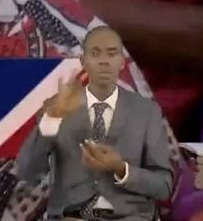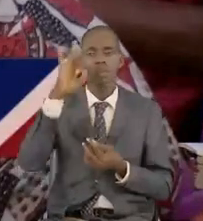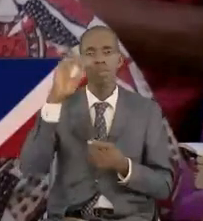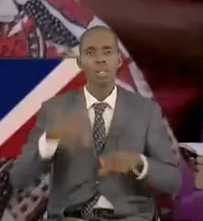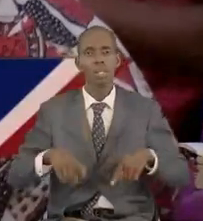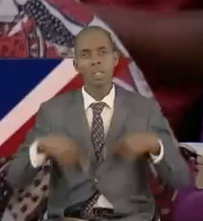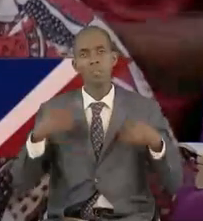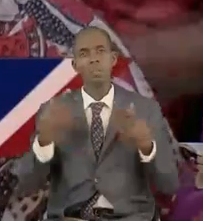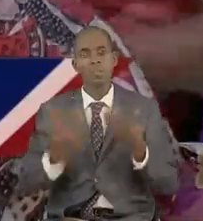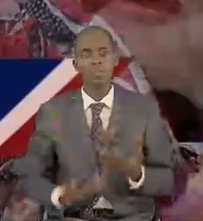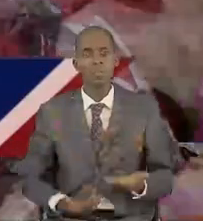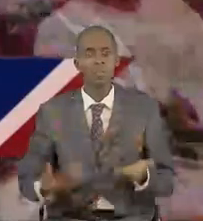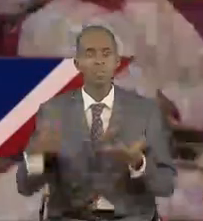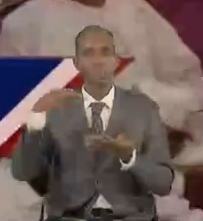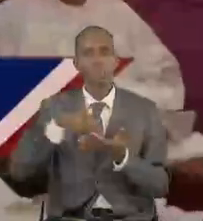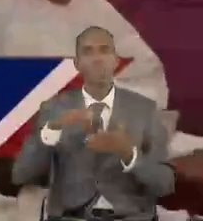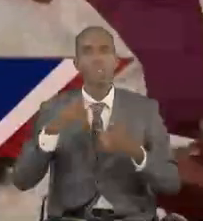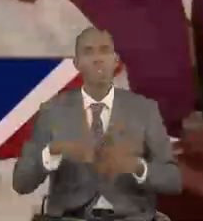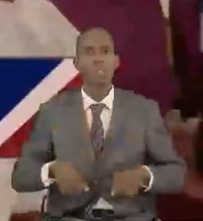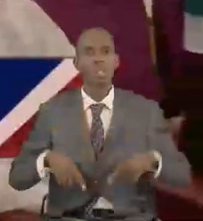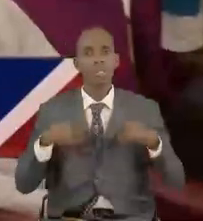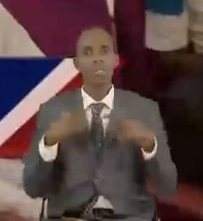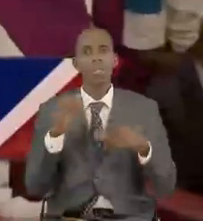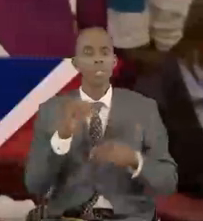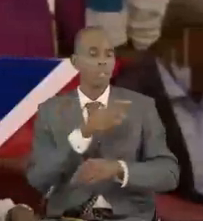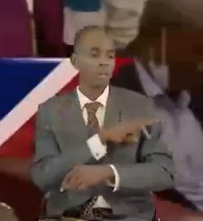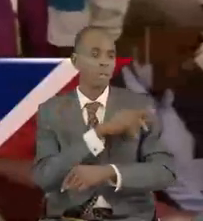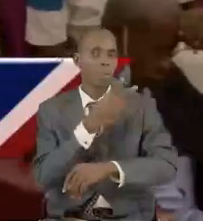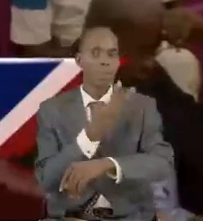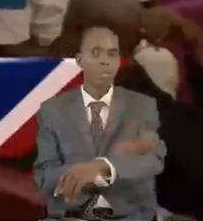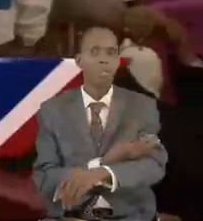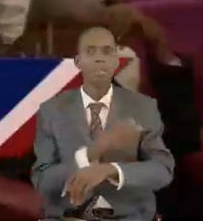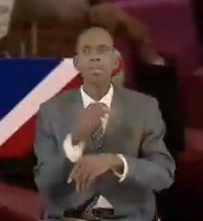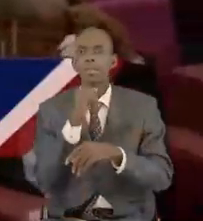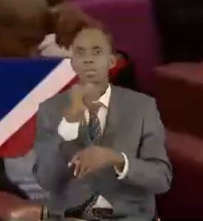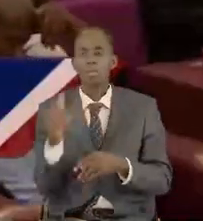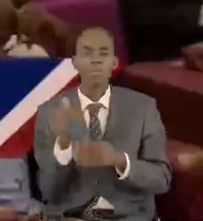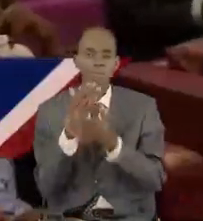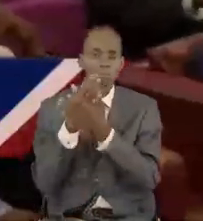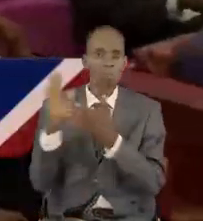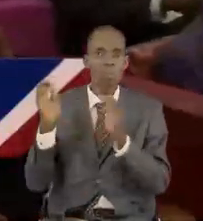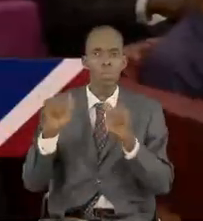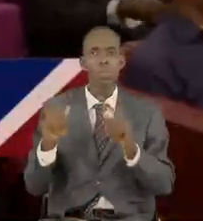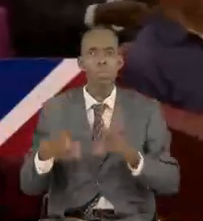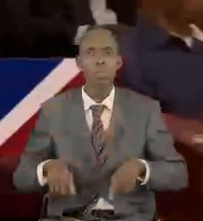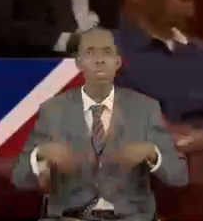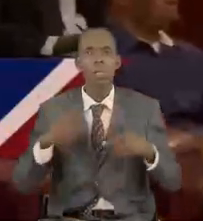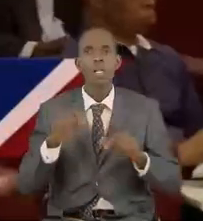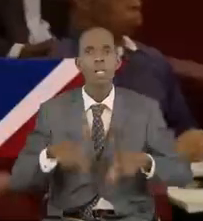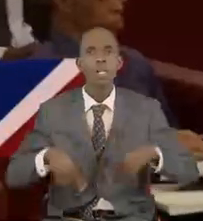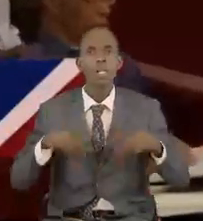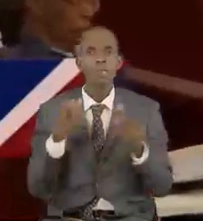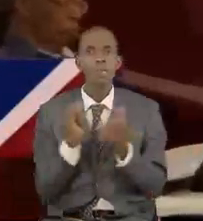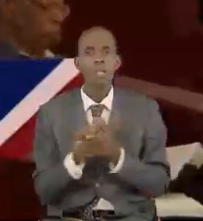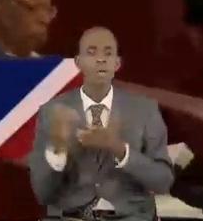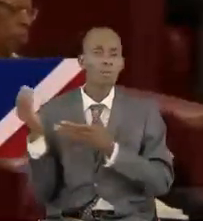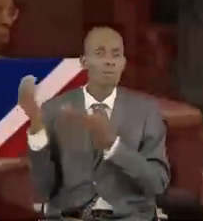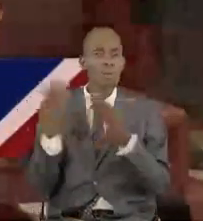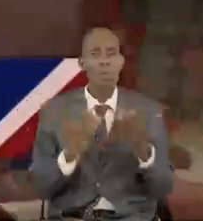la vie éternelle la vie de résurrection la vie puissante et irrésistible